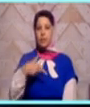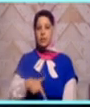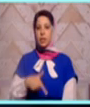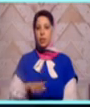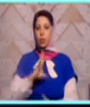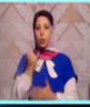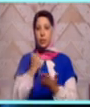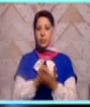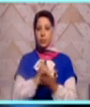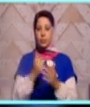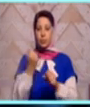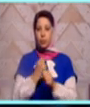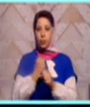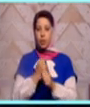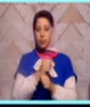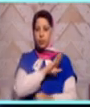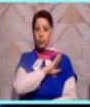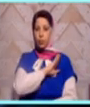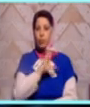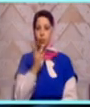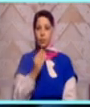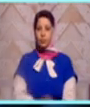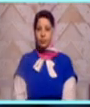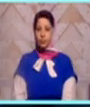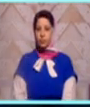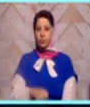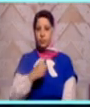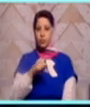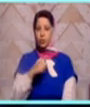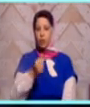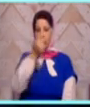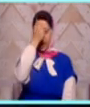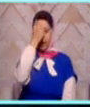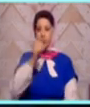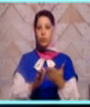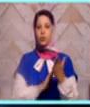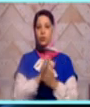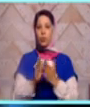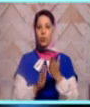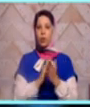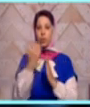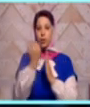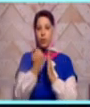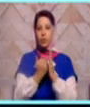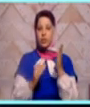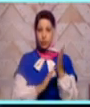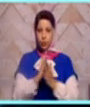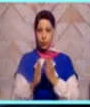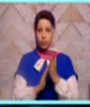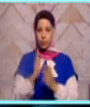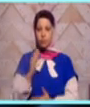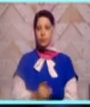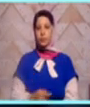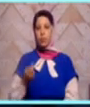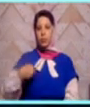وحفظ حوالي يعني 19,000 شكوى. لماذا حفظت هذه الشكاوى؟ ممكن تكون مكررة أو